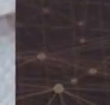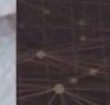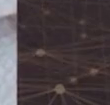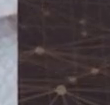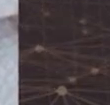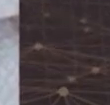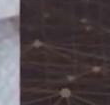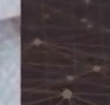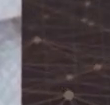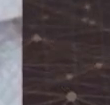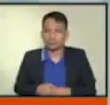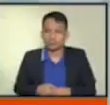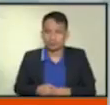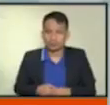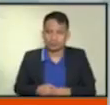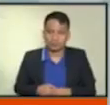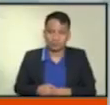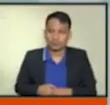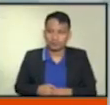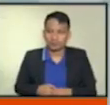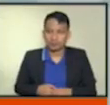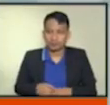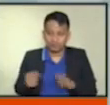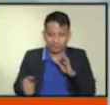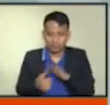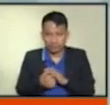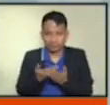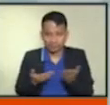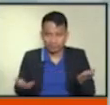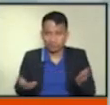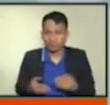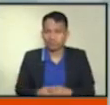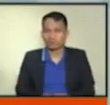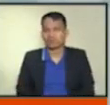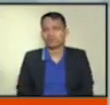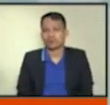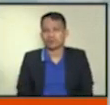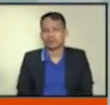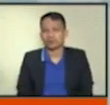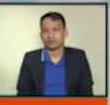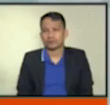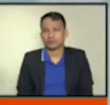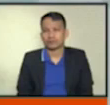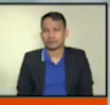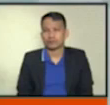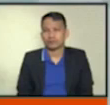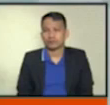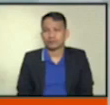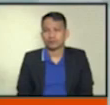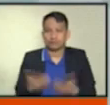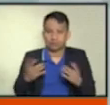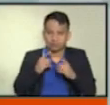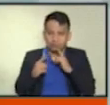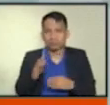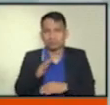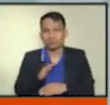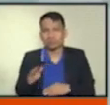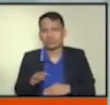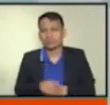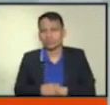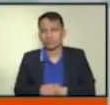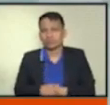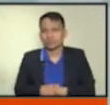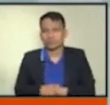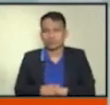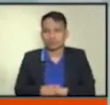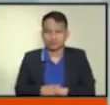sir. Video call. Ito po yung kwan, sir. Yung, yan. Mga kwan, sir. Ah, okay. Video ko lang. Wala ba yung nag-uusap sila? Wala, sir. Okay. Ito